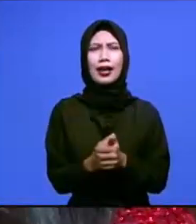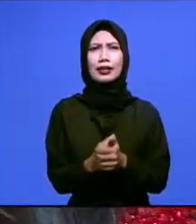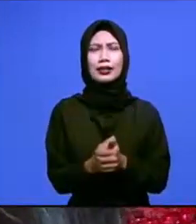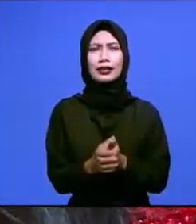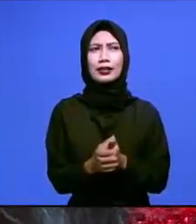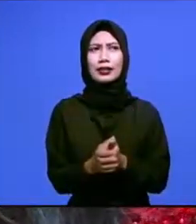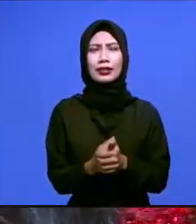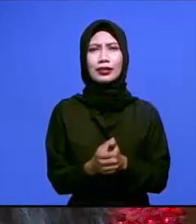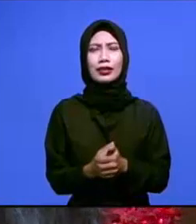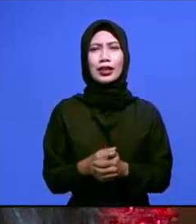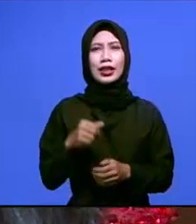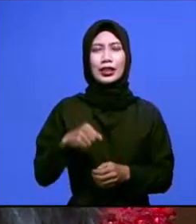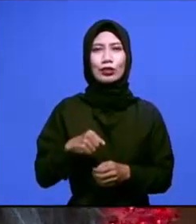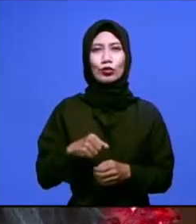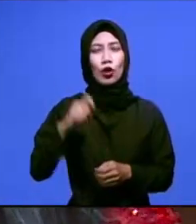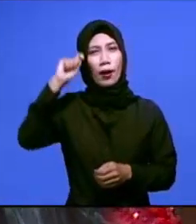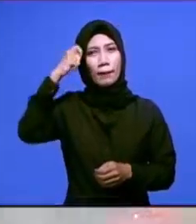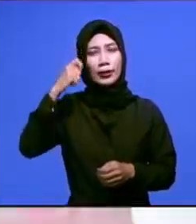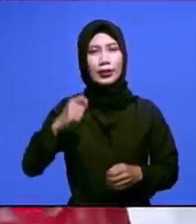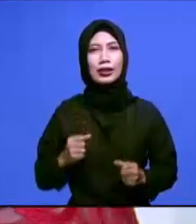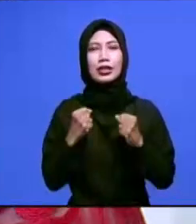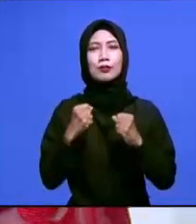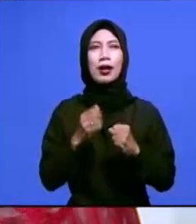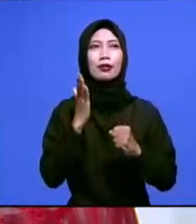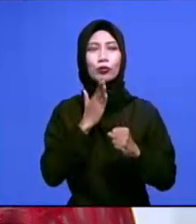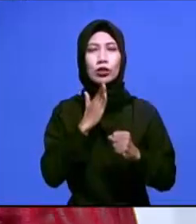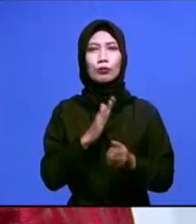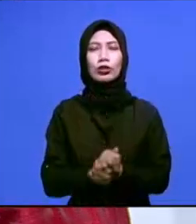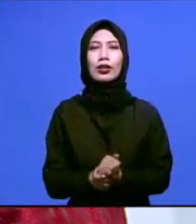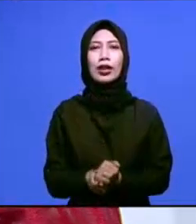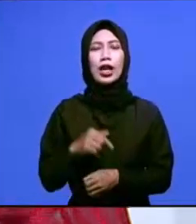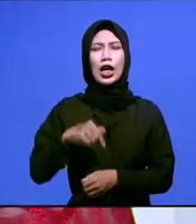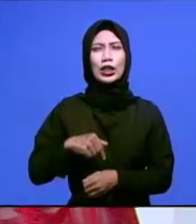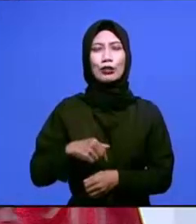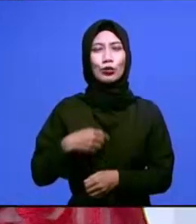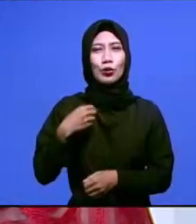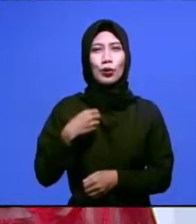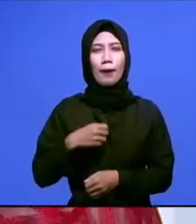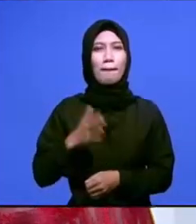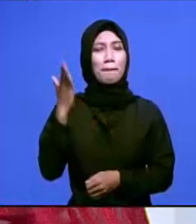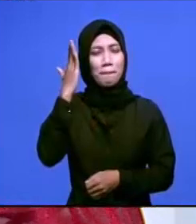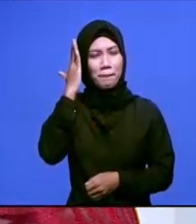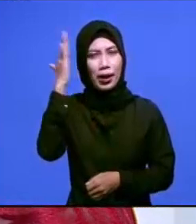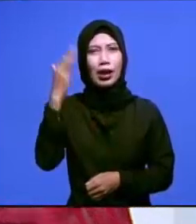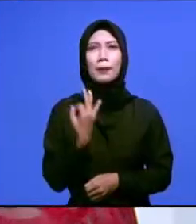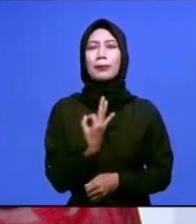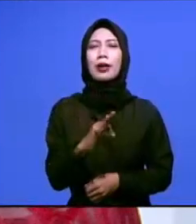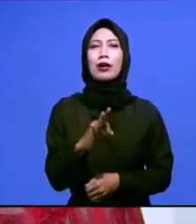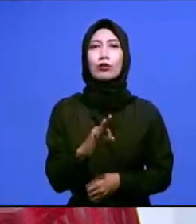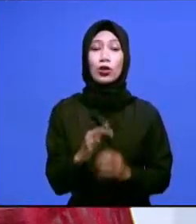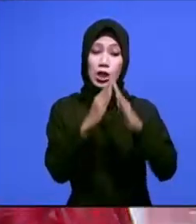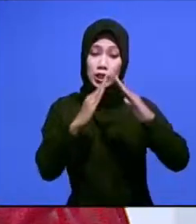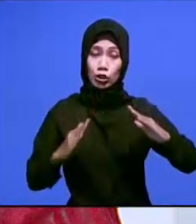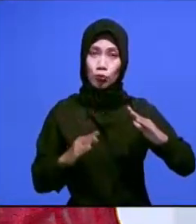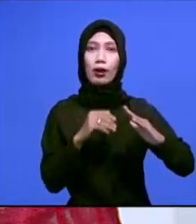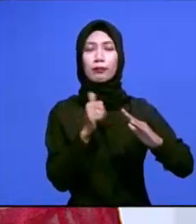sebagai momentum kebangkitan bagi generasi muda. Memorable buat saya karena ini adalah pengalaman baru dan walaupun memang di rumah